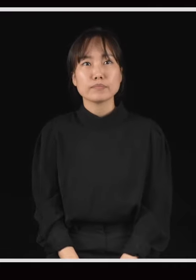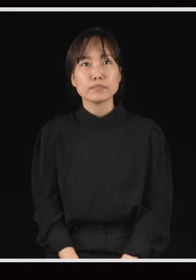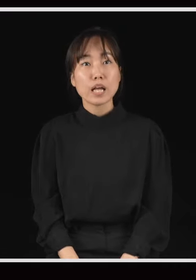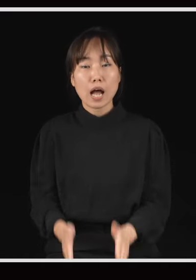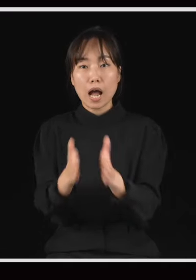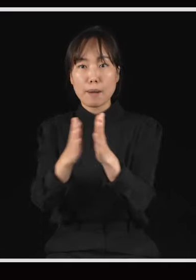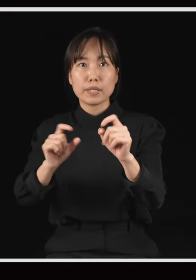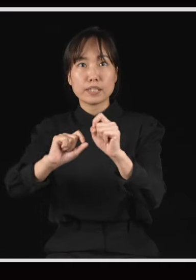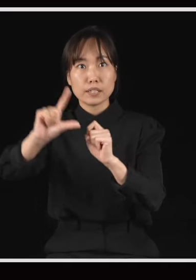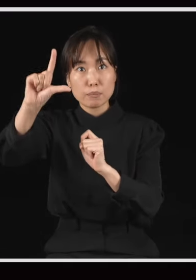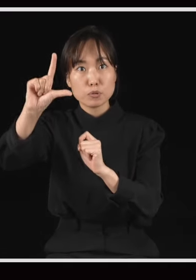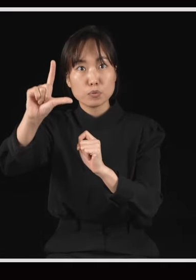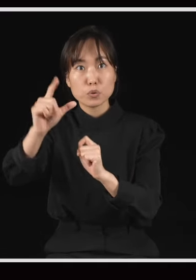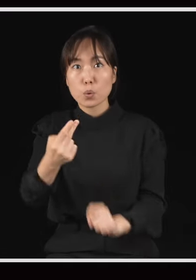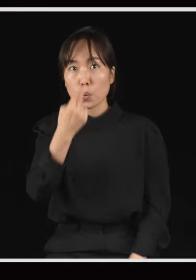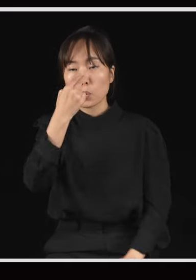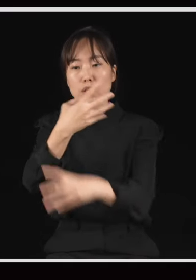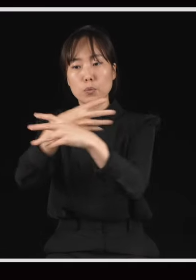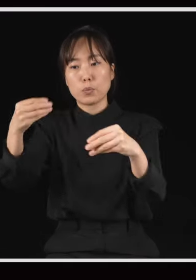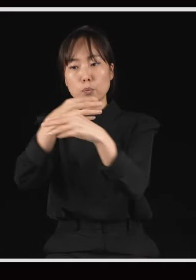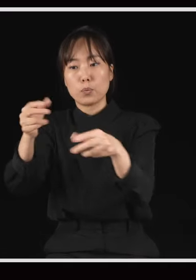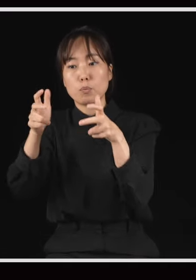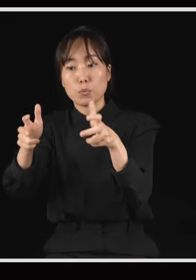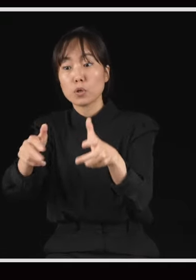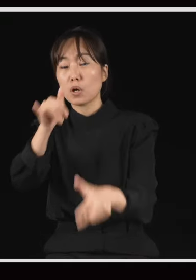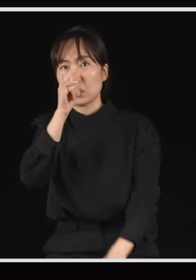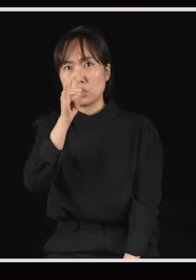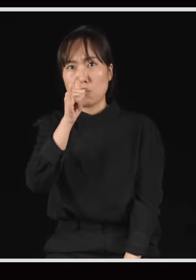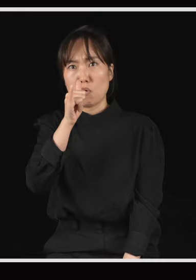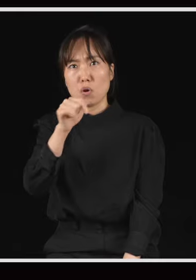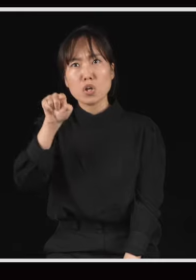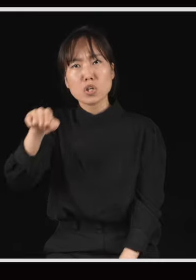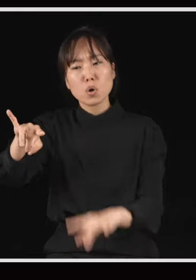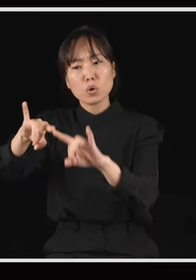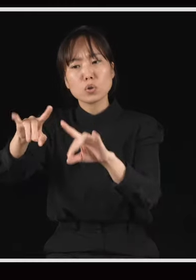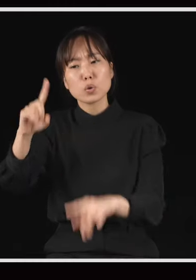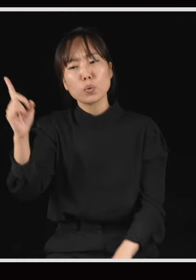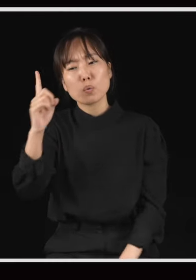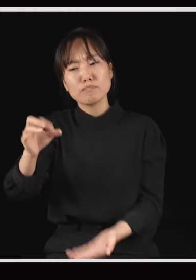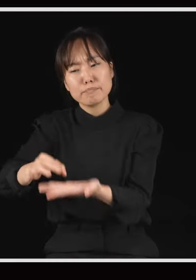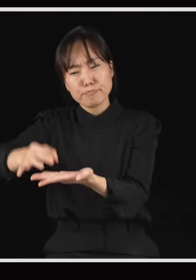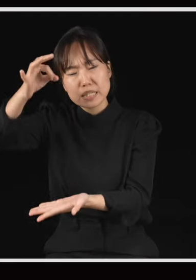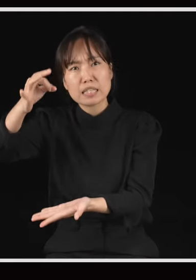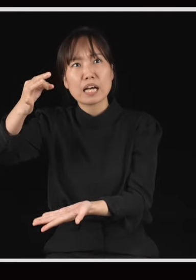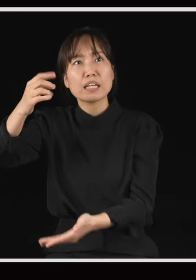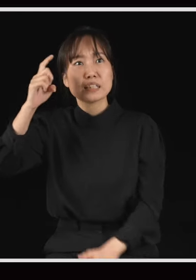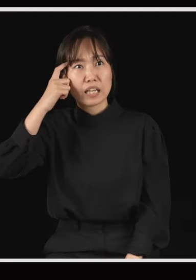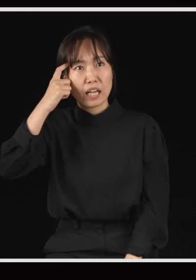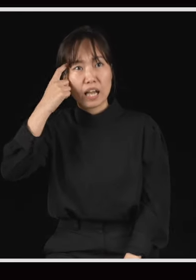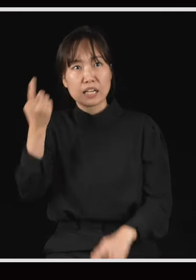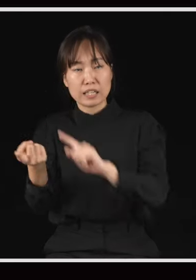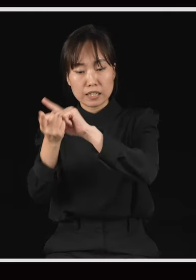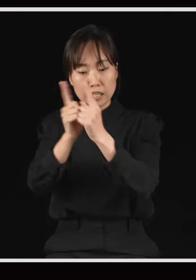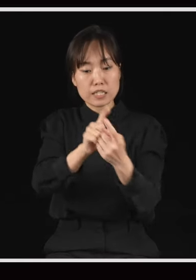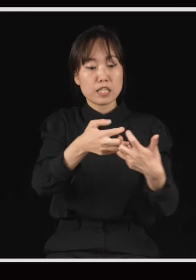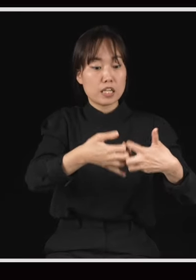아파트에는 필터가 달려 있습니다. 근데 그거는 전기요금 폭탄일 거라고 생각을 하고 공기청정기를